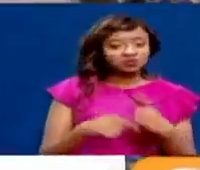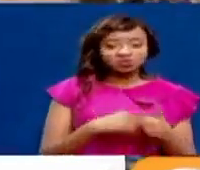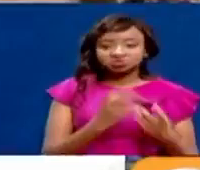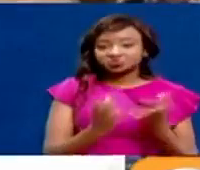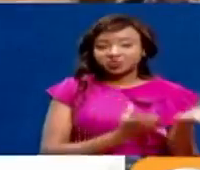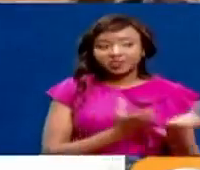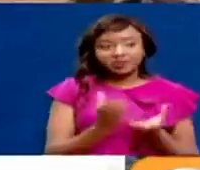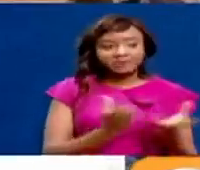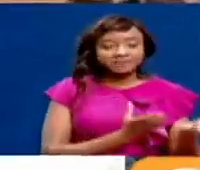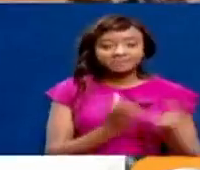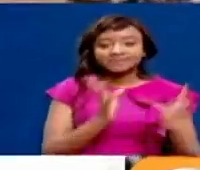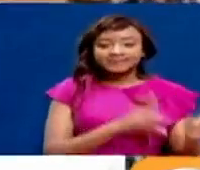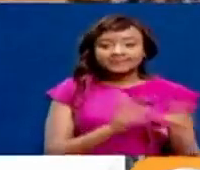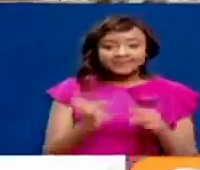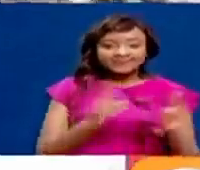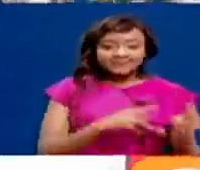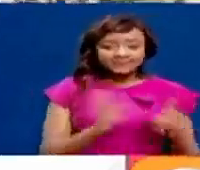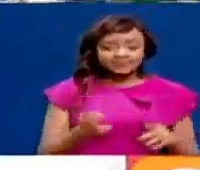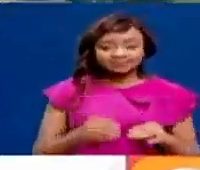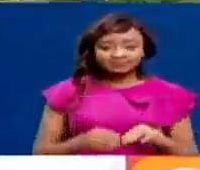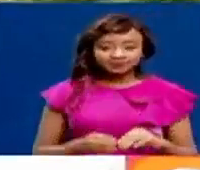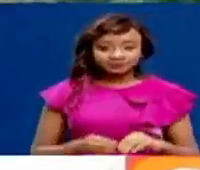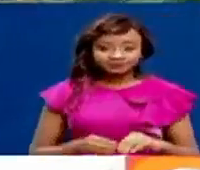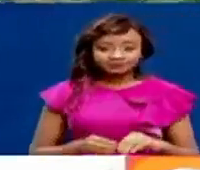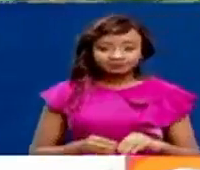za uchuuzi kama kawaida.